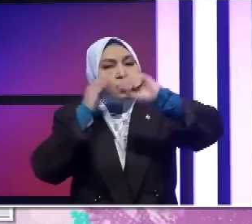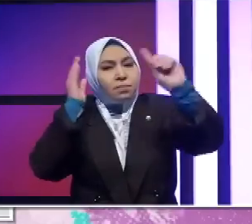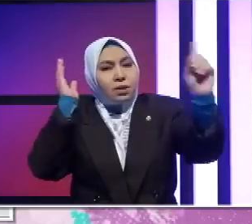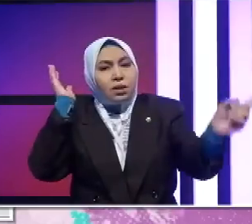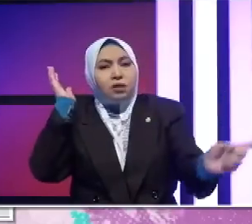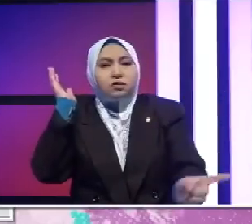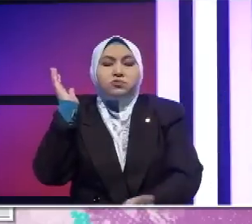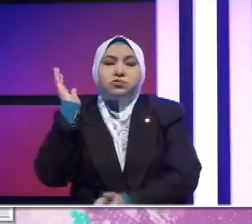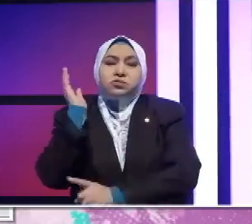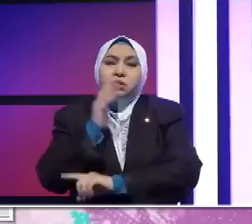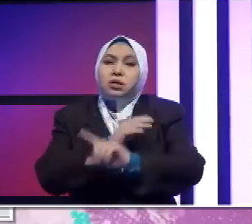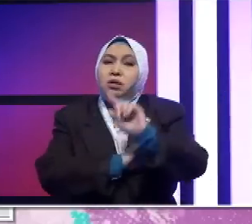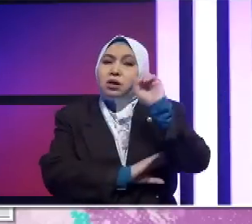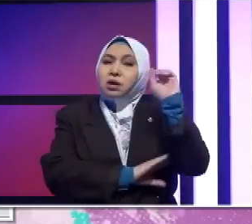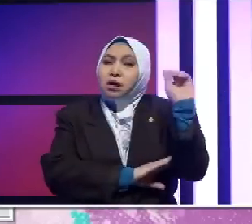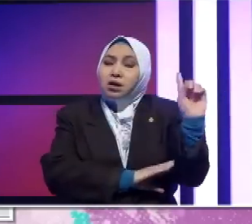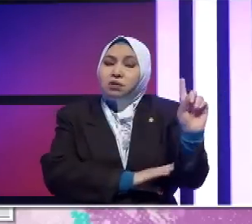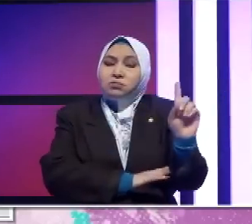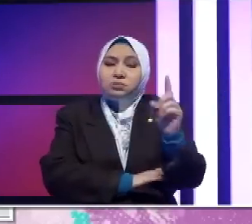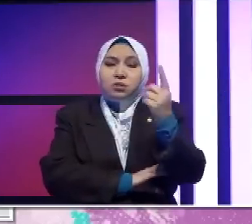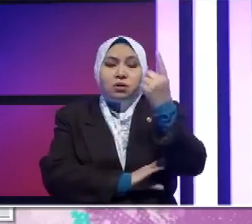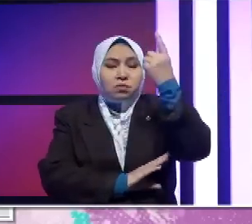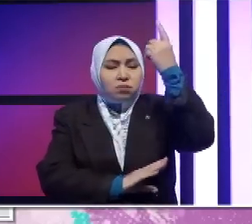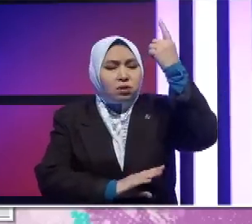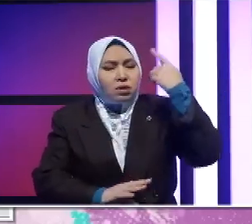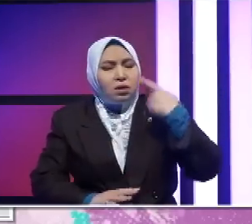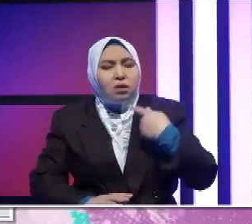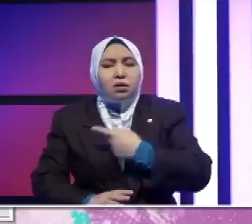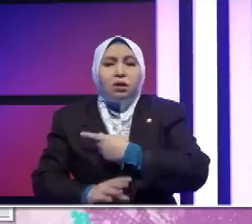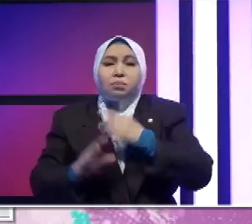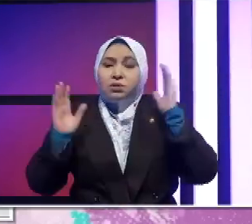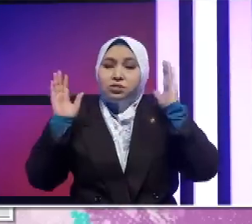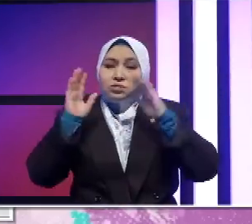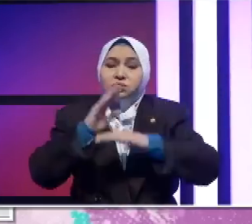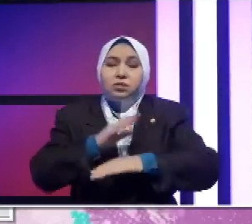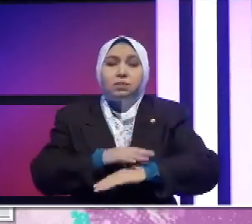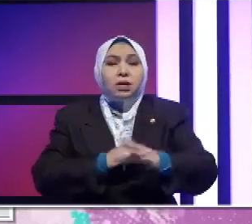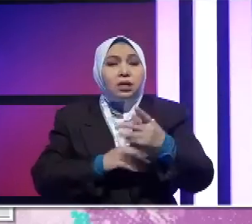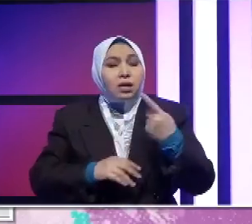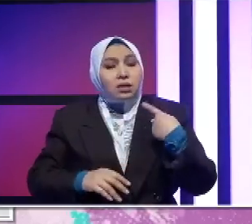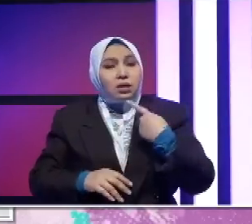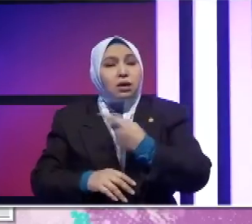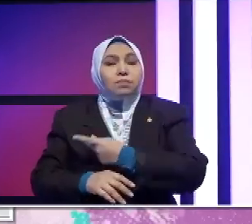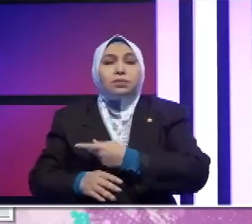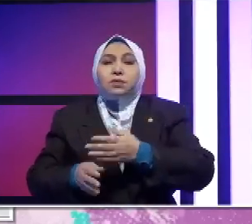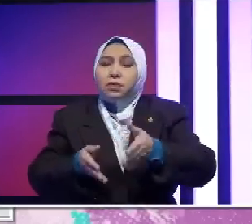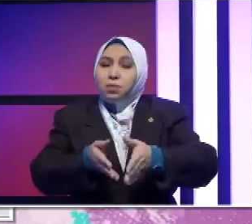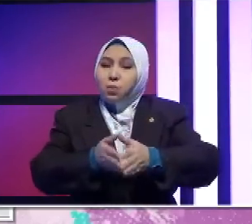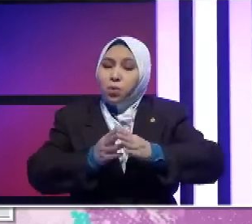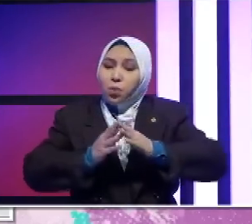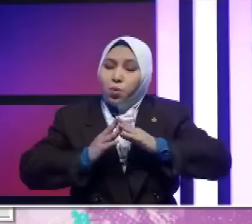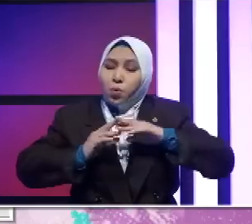الدين، إياك نعبد وإياك